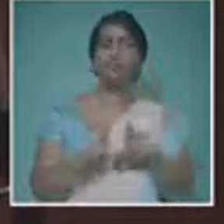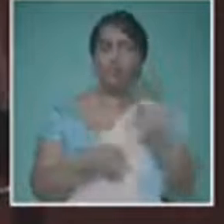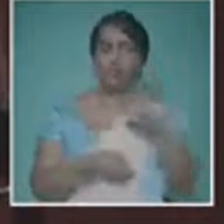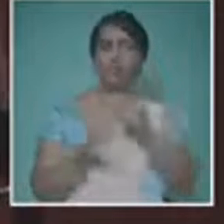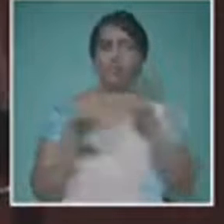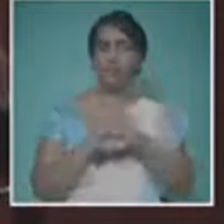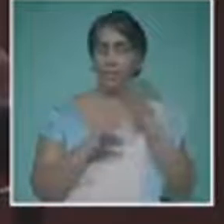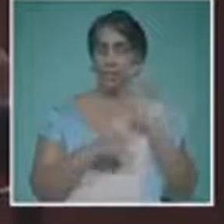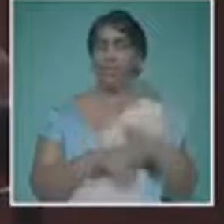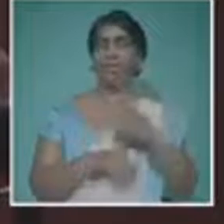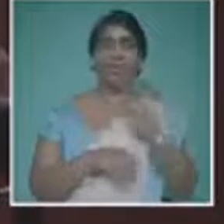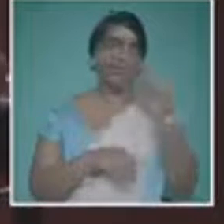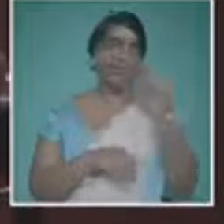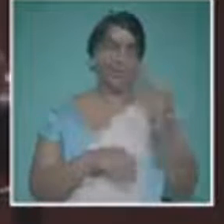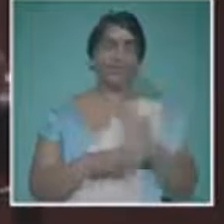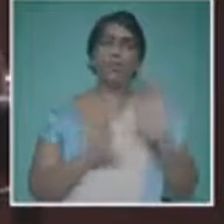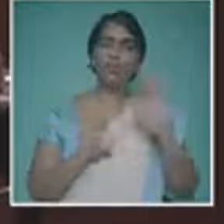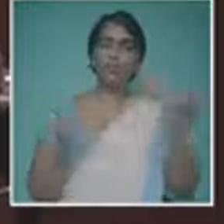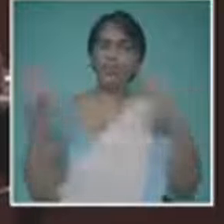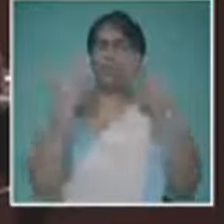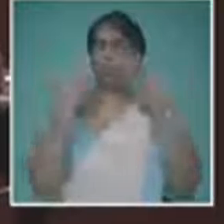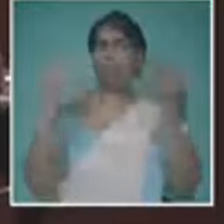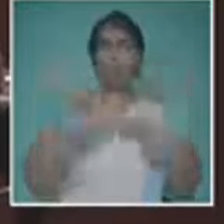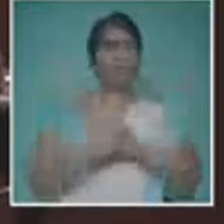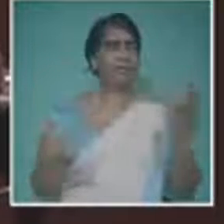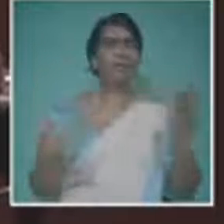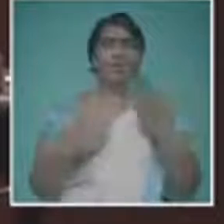இங்கே ஒரு சில விடயங்களை சுட்டி காட்டலாம்